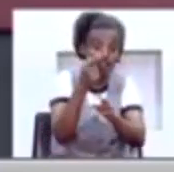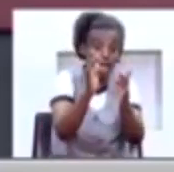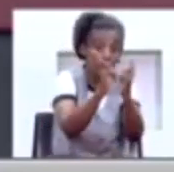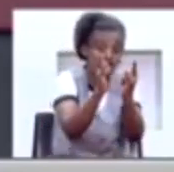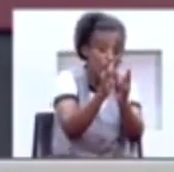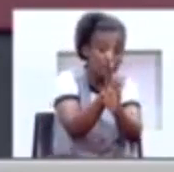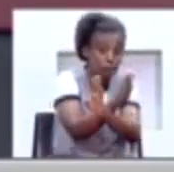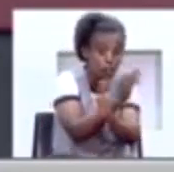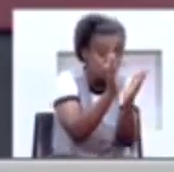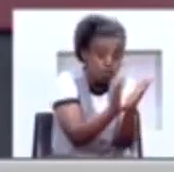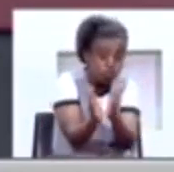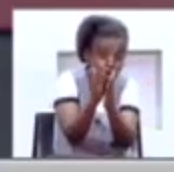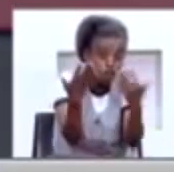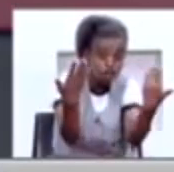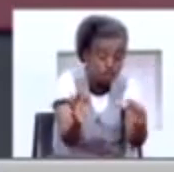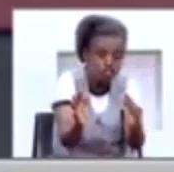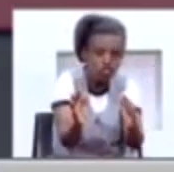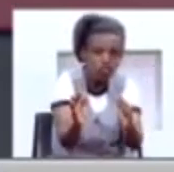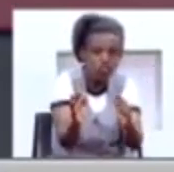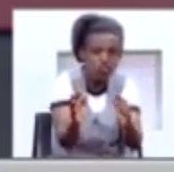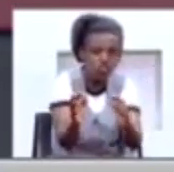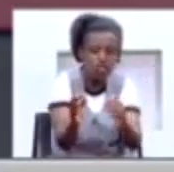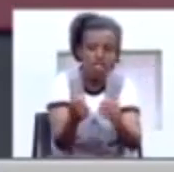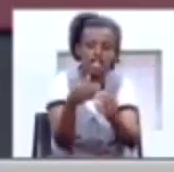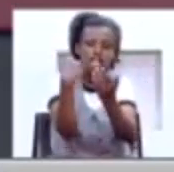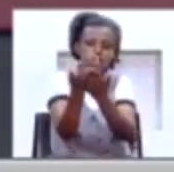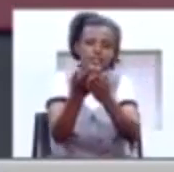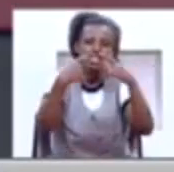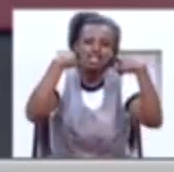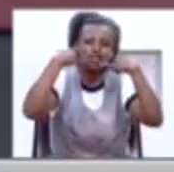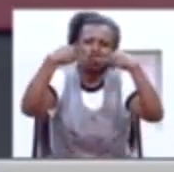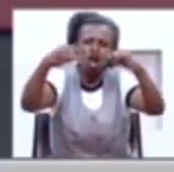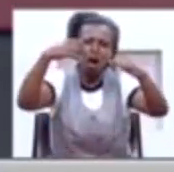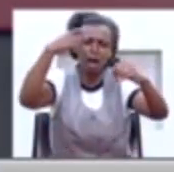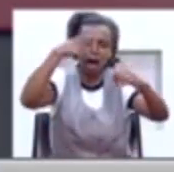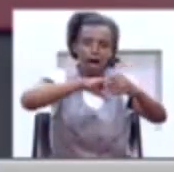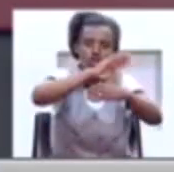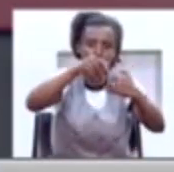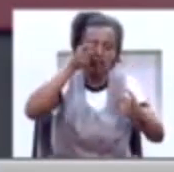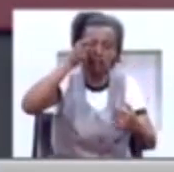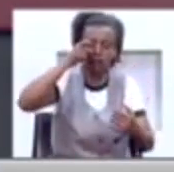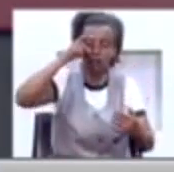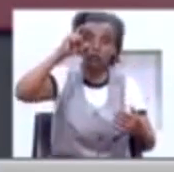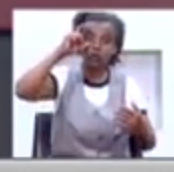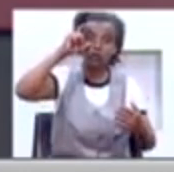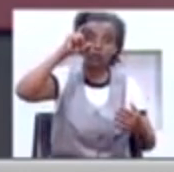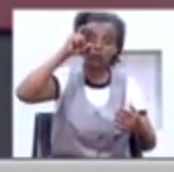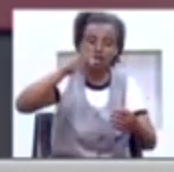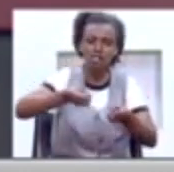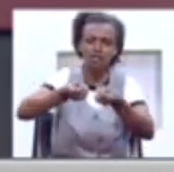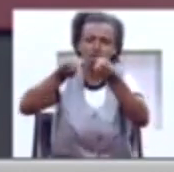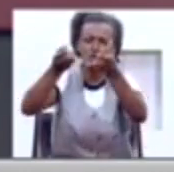inama byerekeye babagira nabi mbasabye kumenyesha abaturage bose kuba maso no gushyikiriza